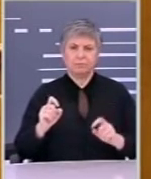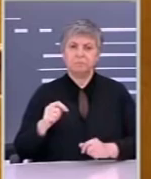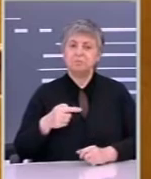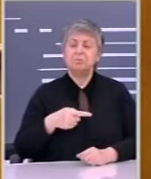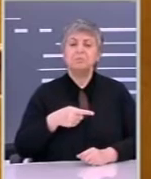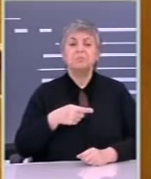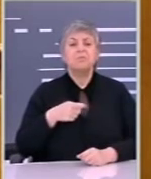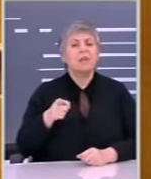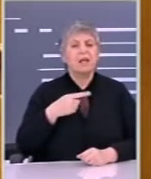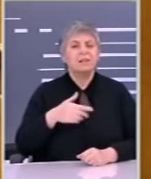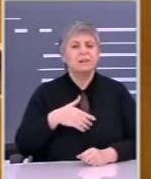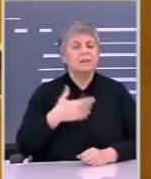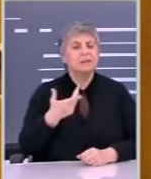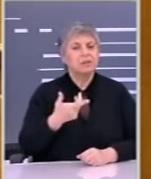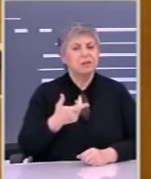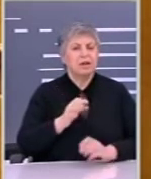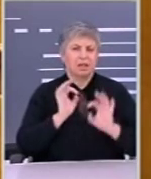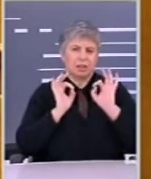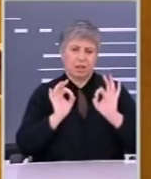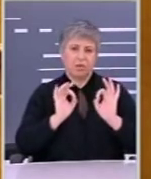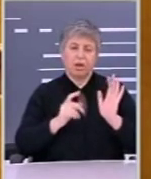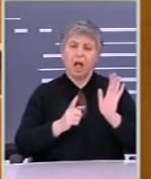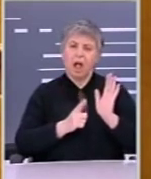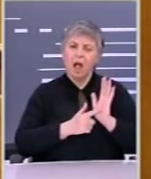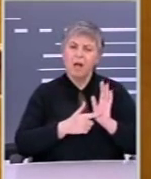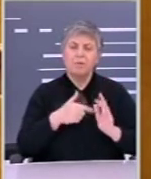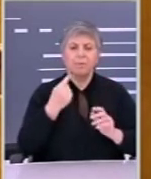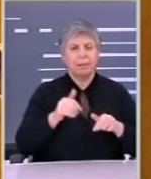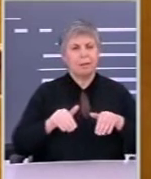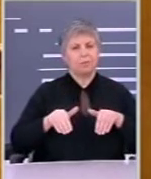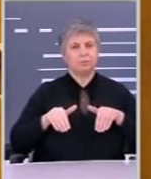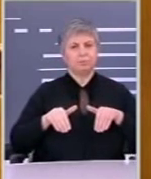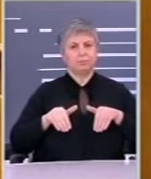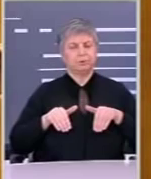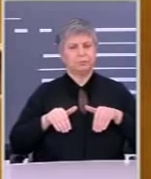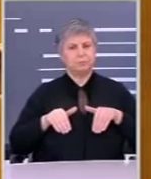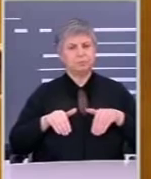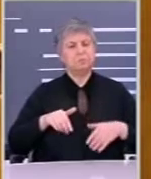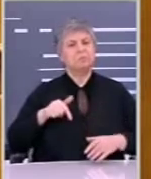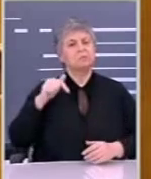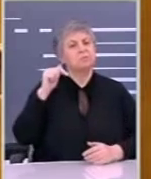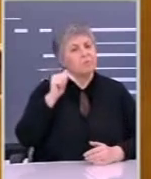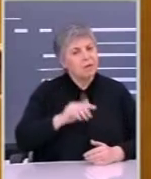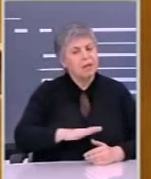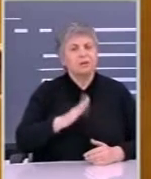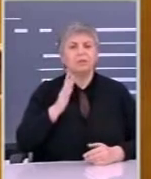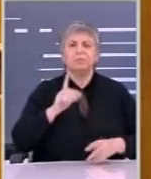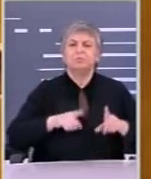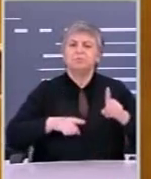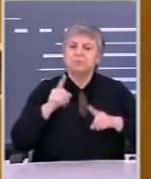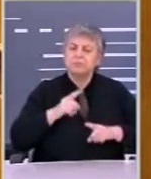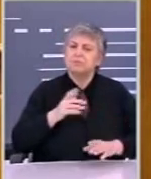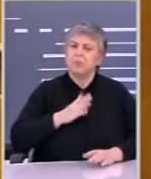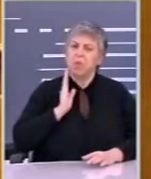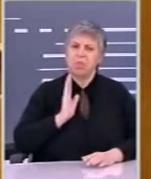να καθίστε στην άκρη. Ας πούμε ότι δεν αισθάνεστε την ευθύνη, έστω σε κάποια σημεία που θα μπορούσαμε να συμφωνήσουμε, να έχουμε μια κοινή